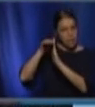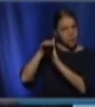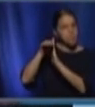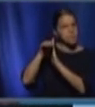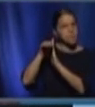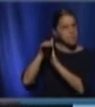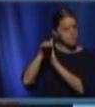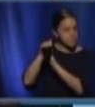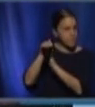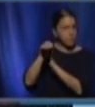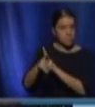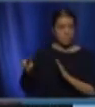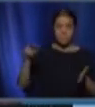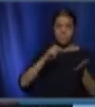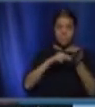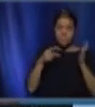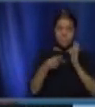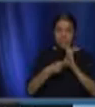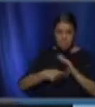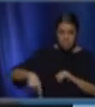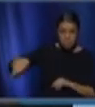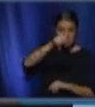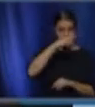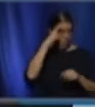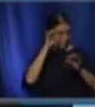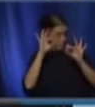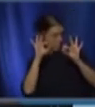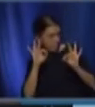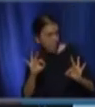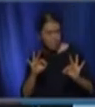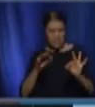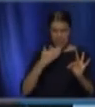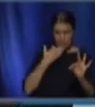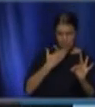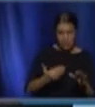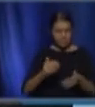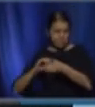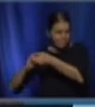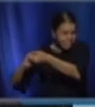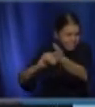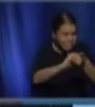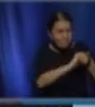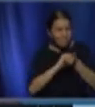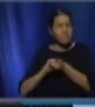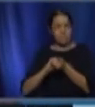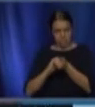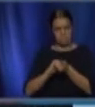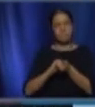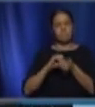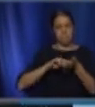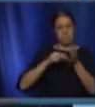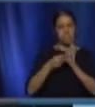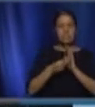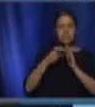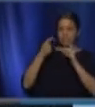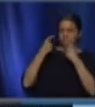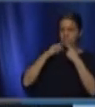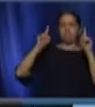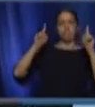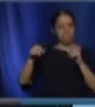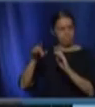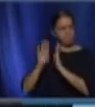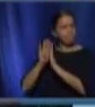peut être freiné quand chacun fait sa part. La situation est maîtrisée dans